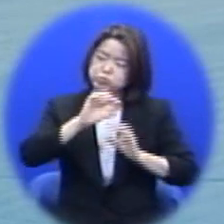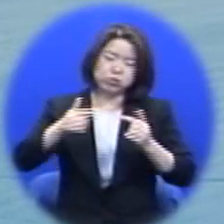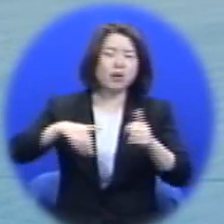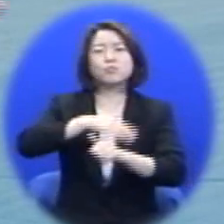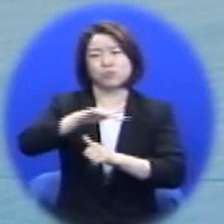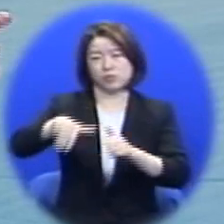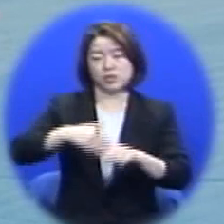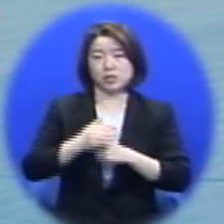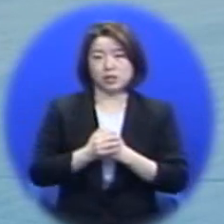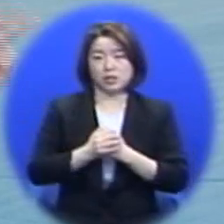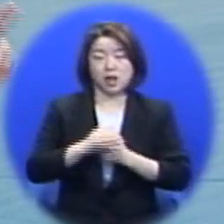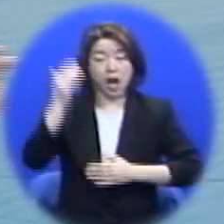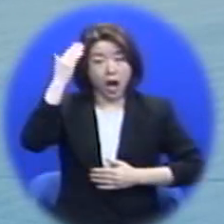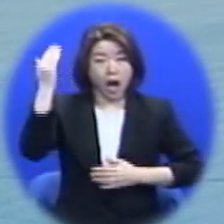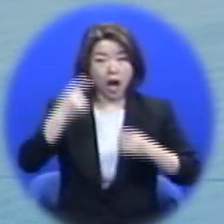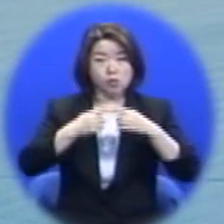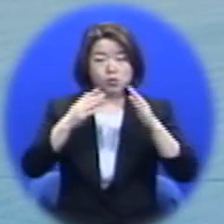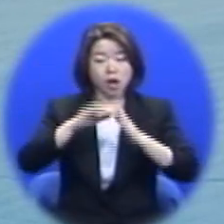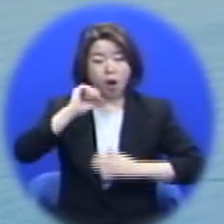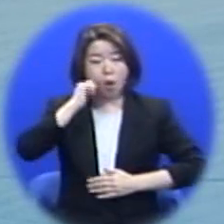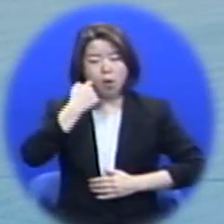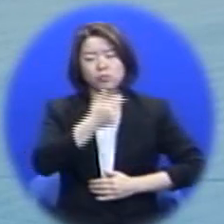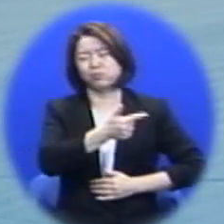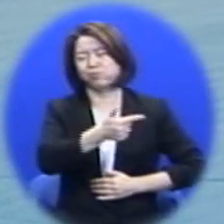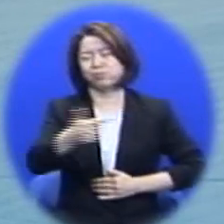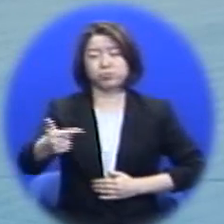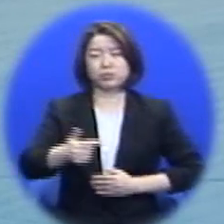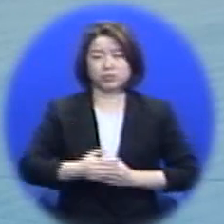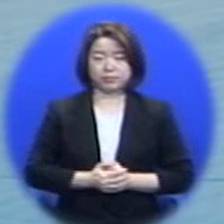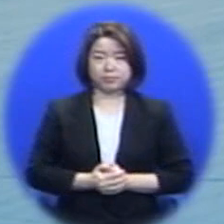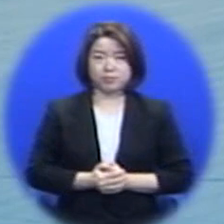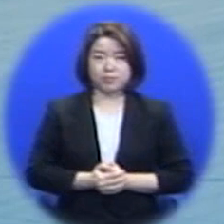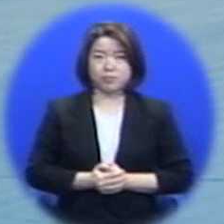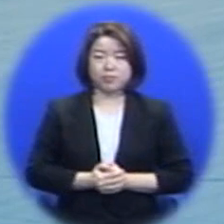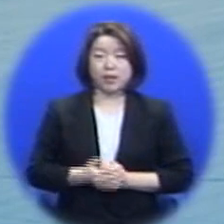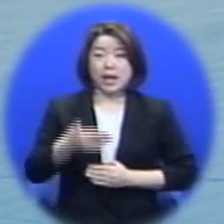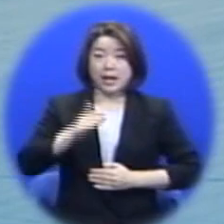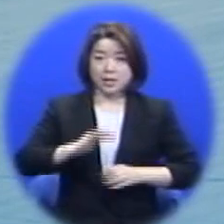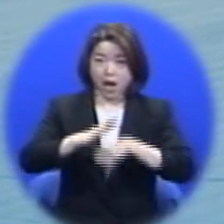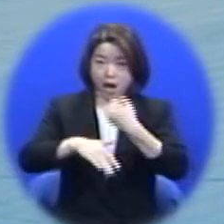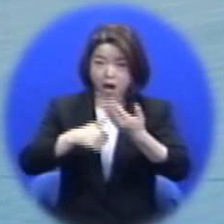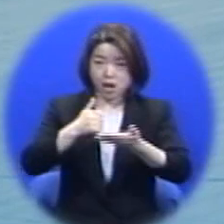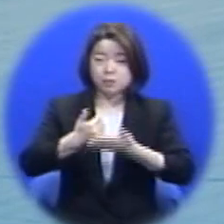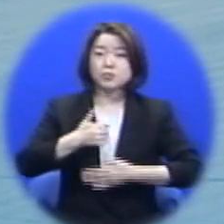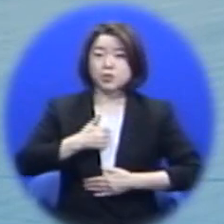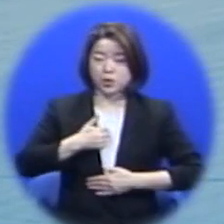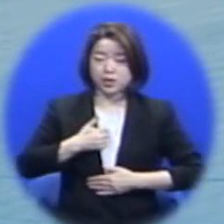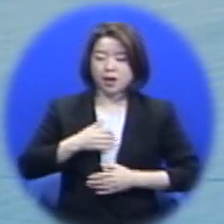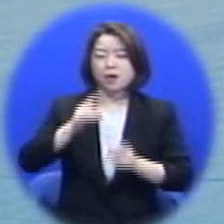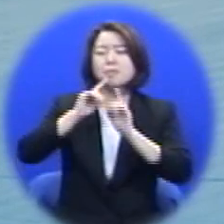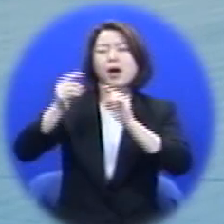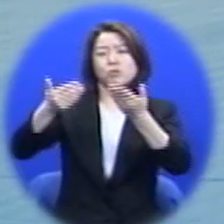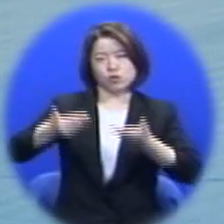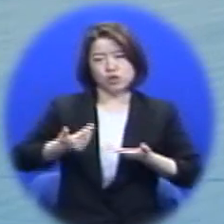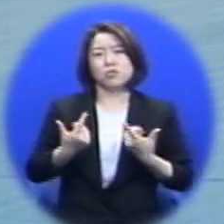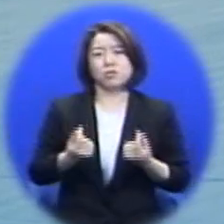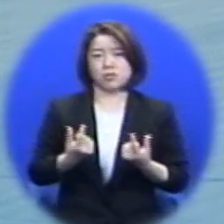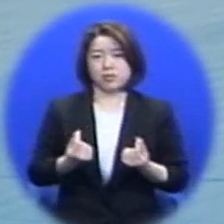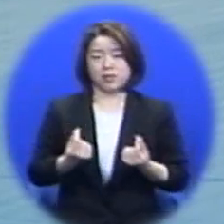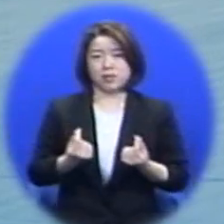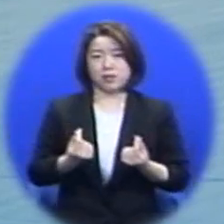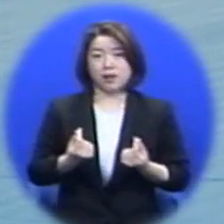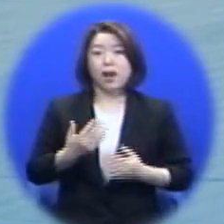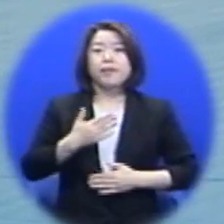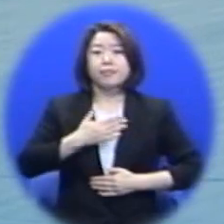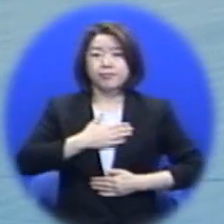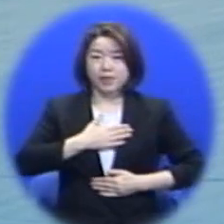한국교회의 어려움은 상당히 큽니다. 그런데 하나님 저에게 말씀하시는 것 같았습니다.